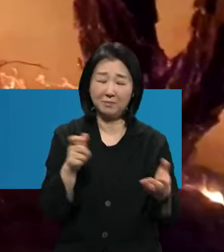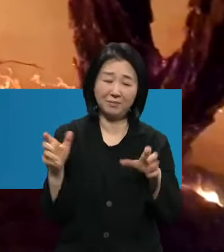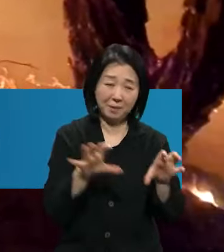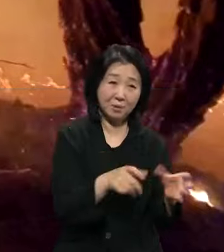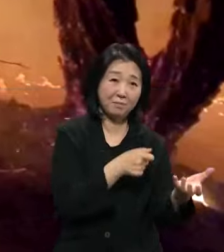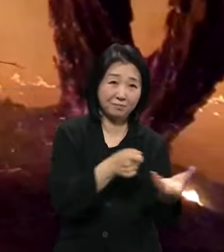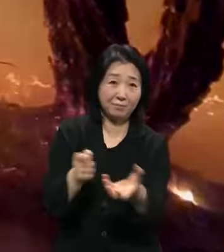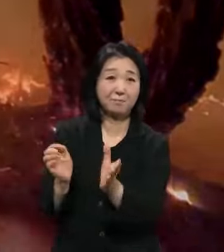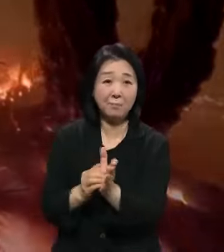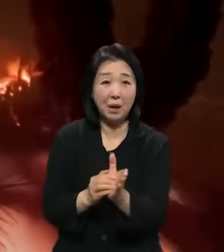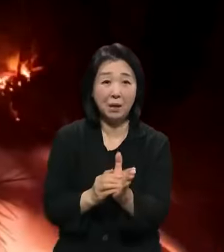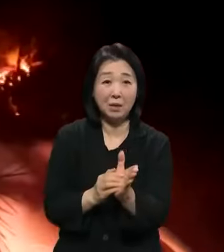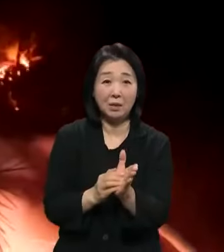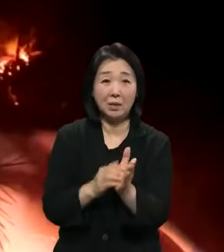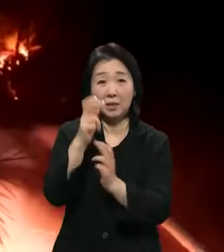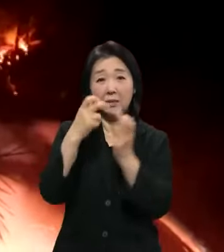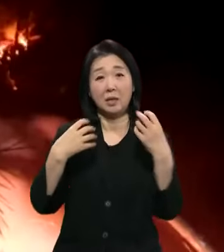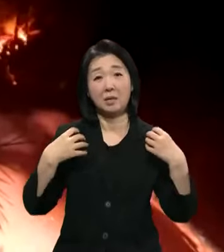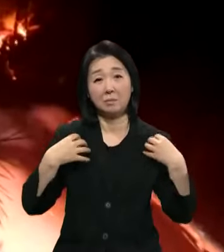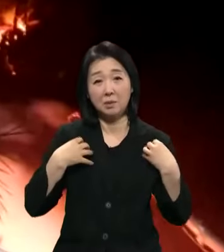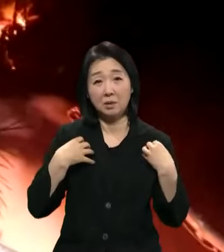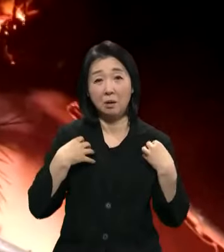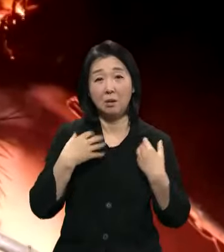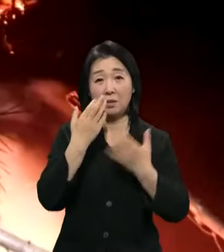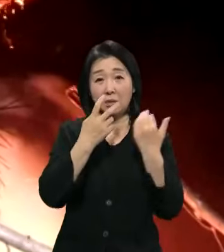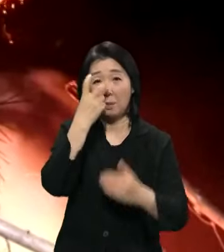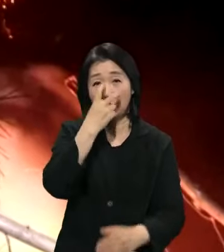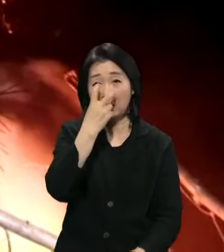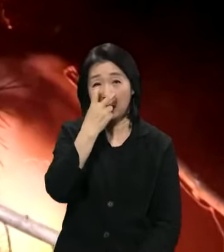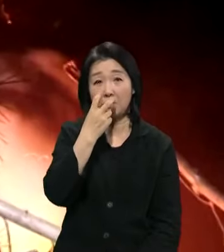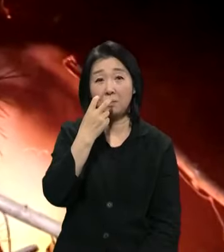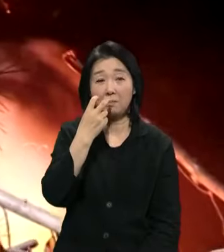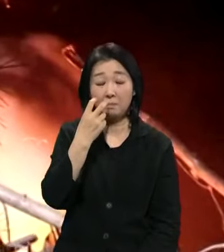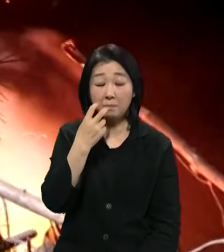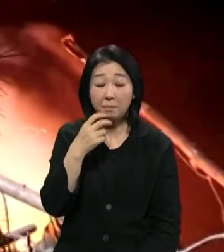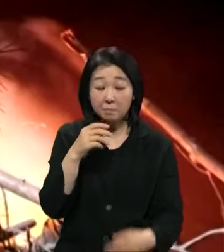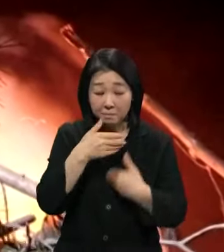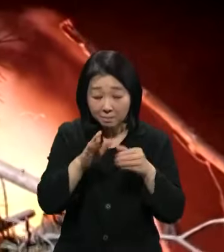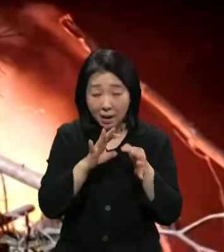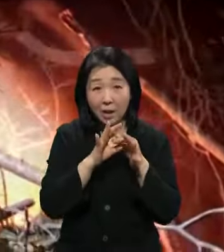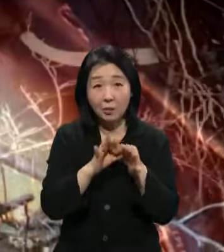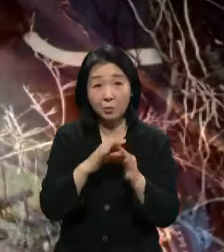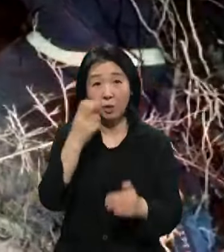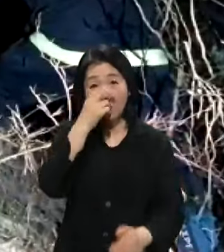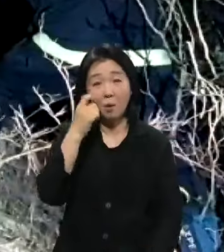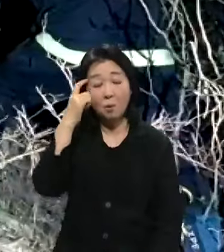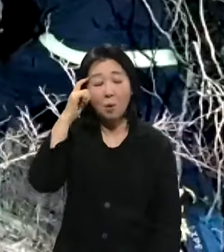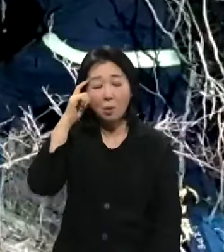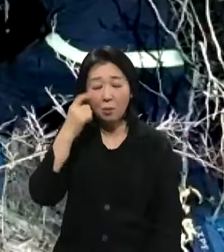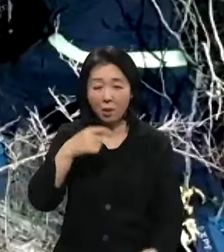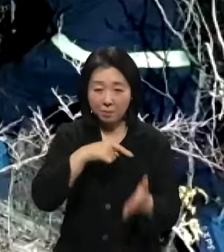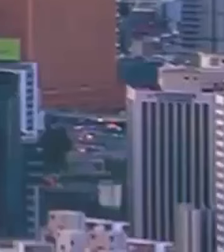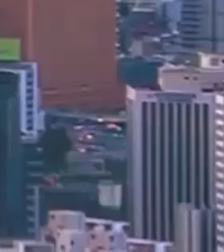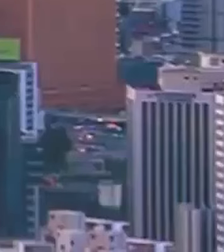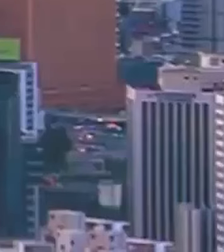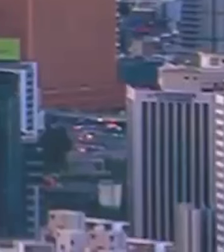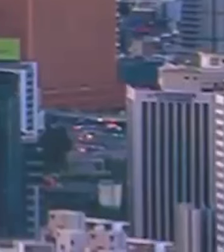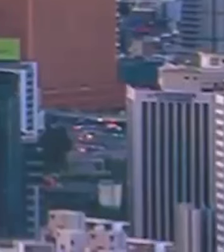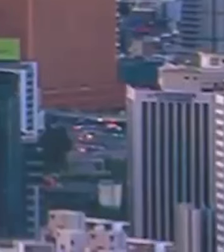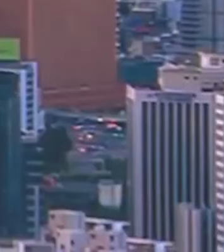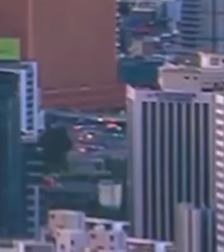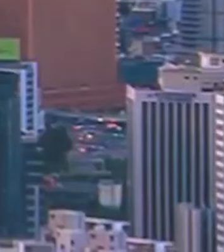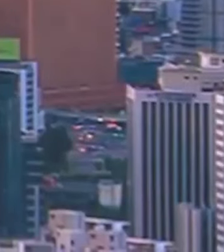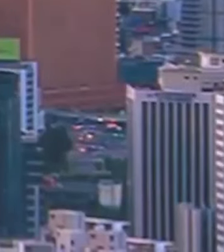투입됐습니다 산림청은 산불 조사 감식반을 통해 산불의 발생 원인과 정확한 피해 규모를 조사할 계획입니다